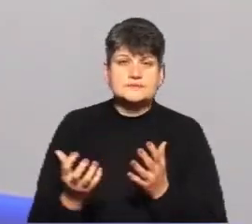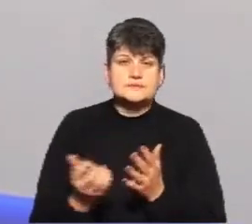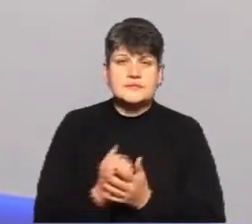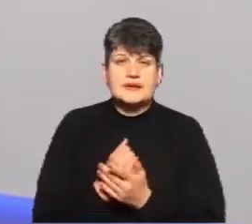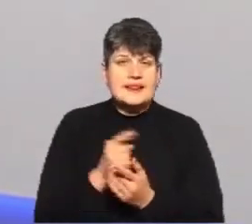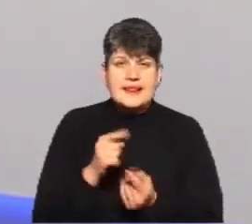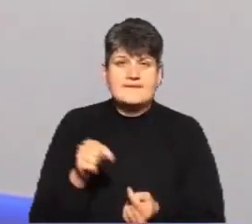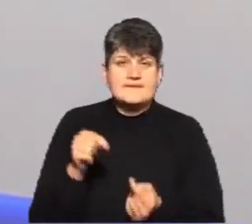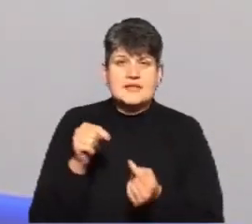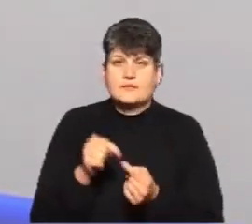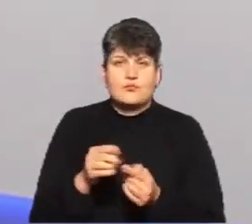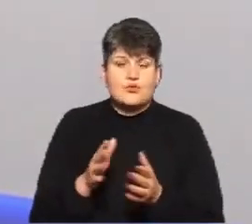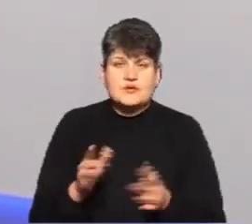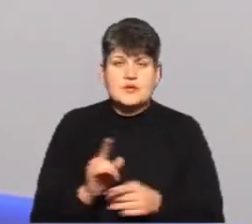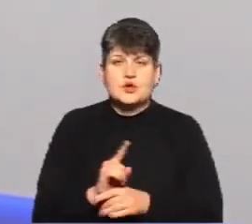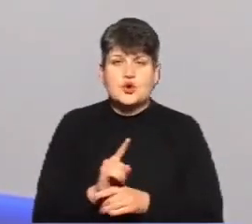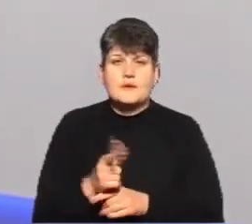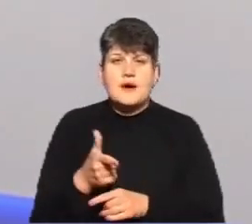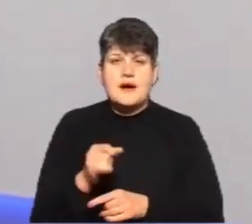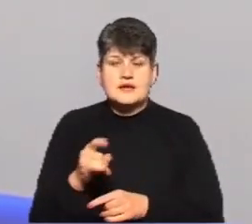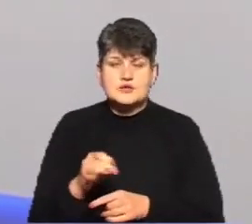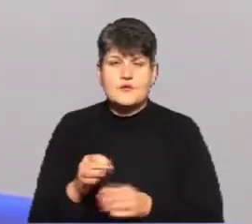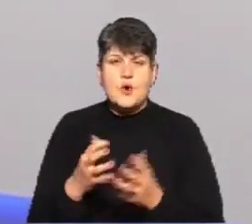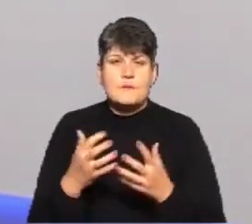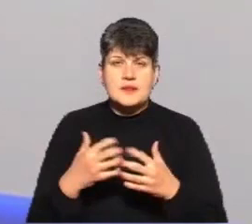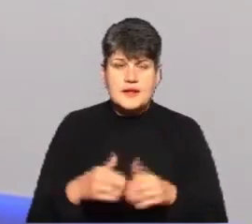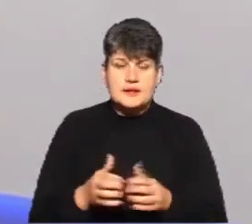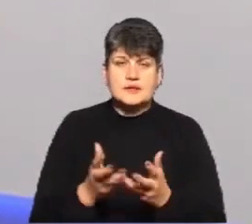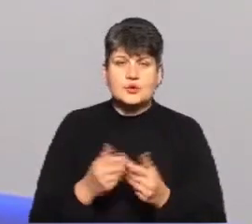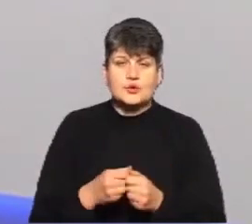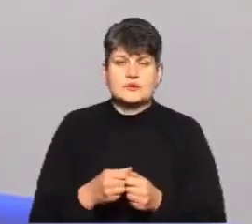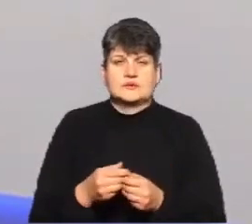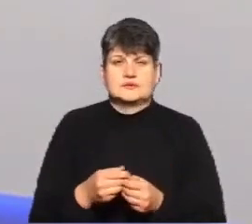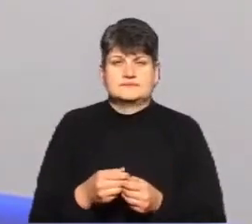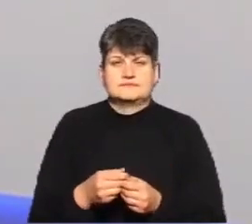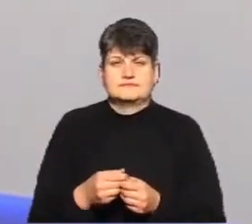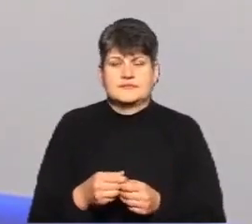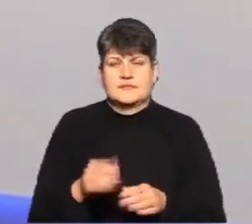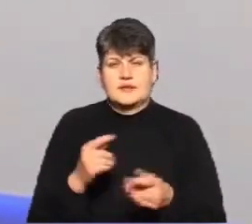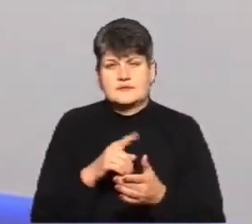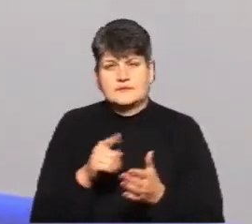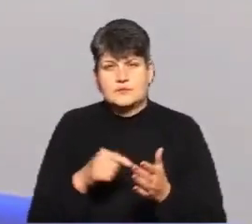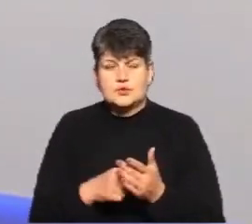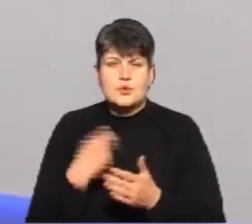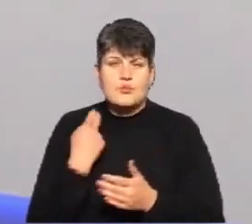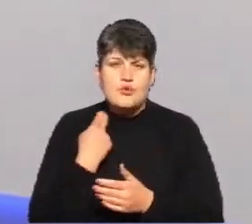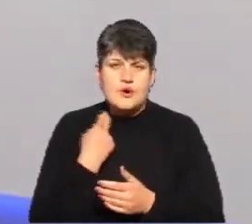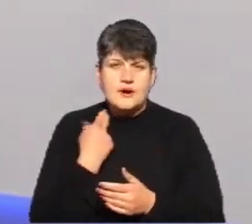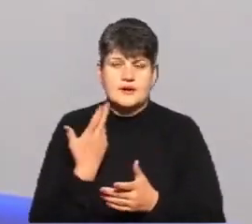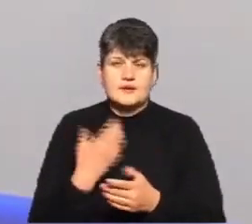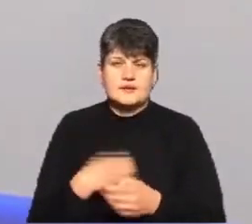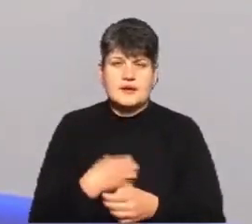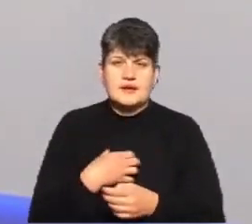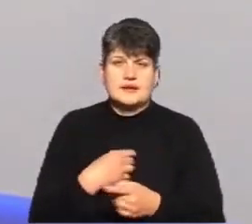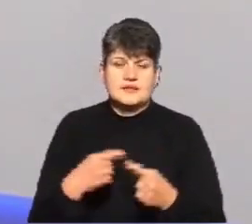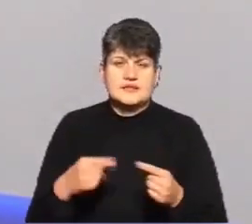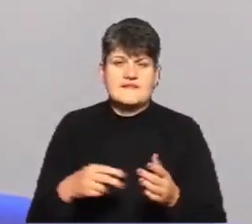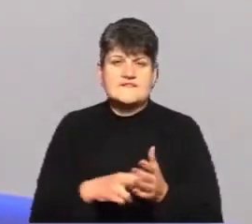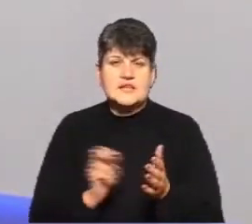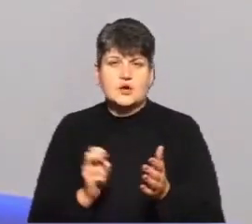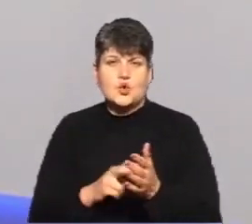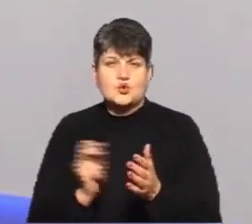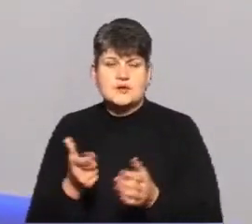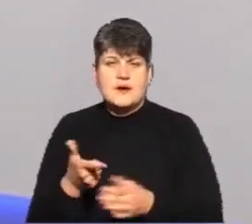так, нормам газового обладнання, нараховують сумнівні борги, залякують відключенням газу, тобто різними такими методами. Ну,